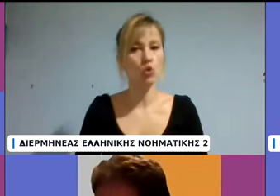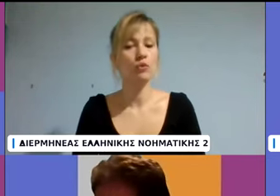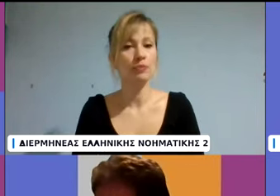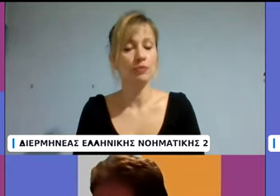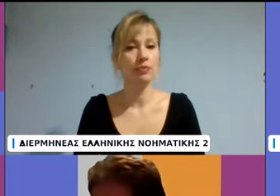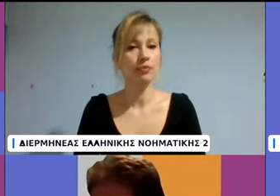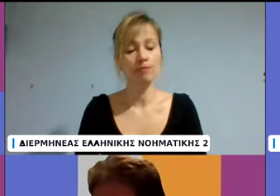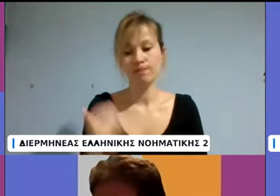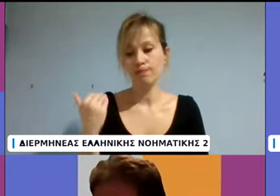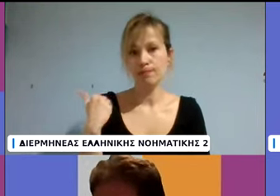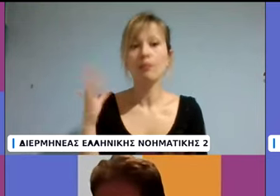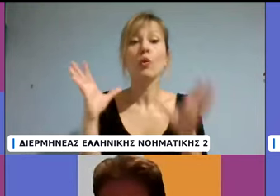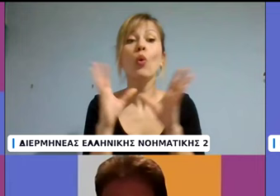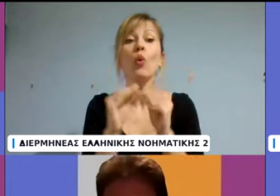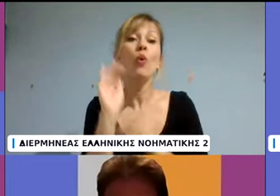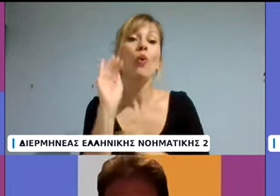για την Πέπη Φριτζαλά.